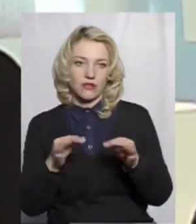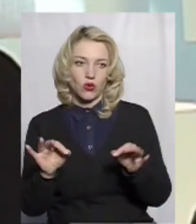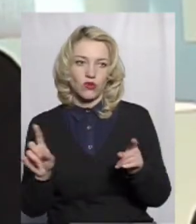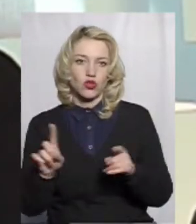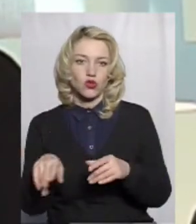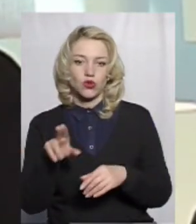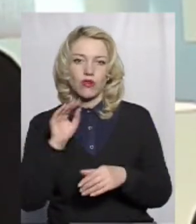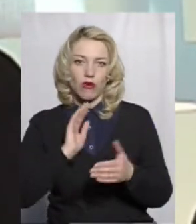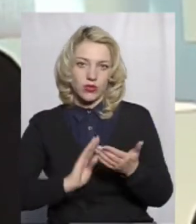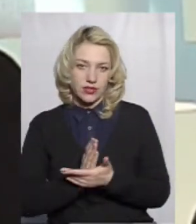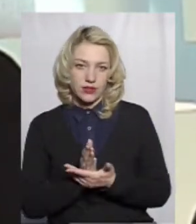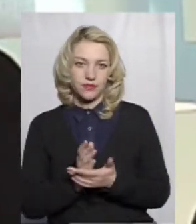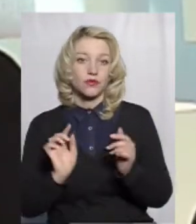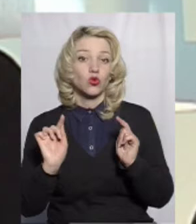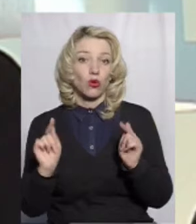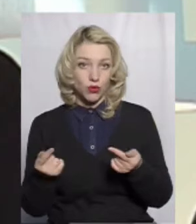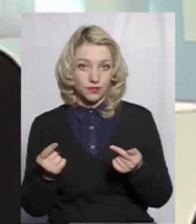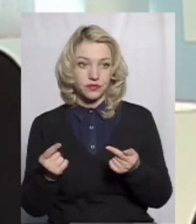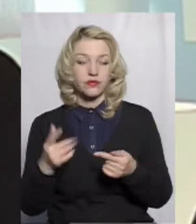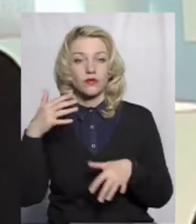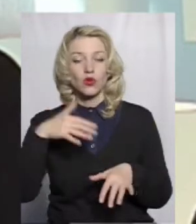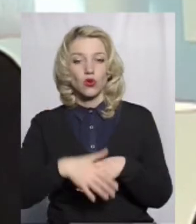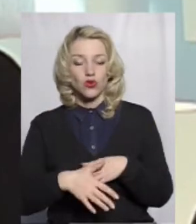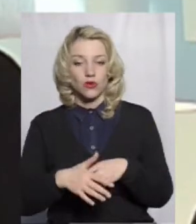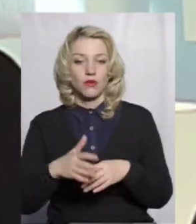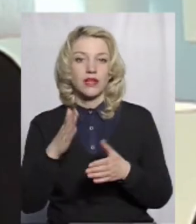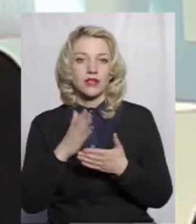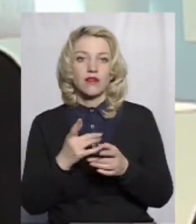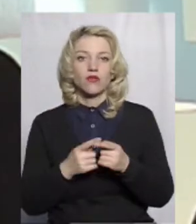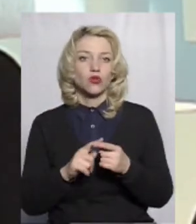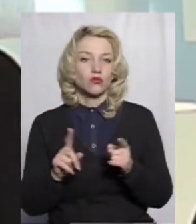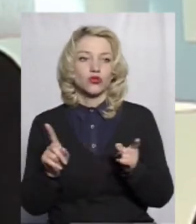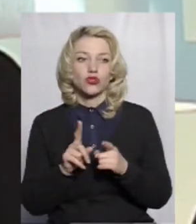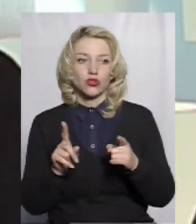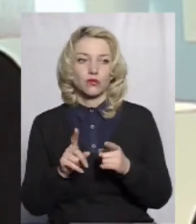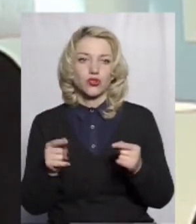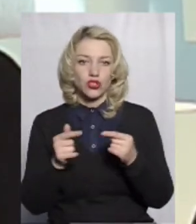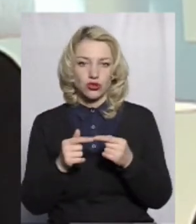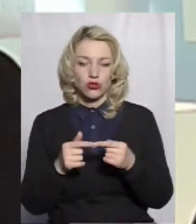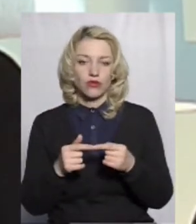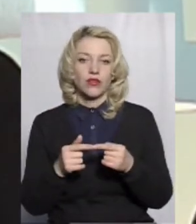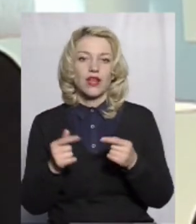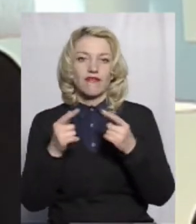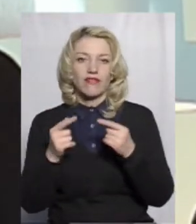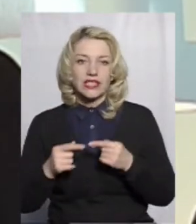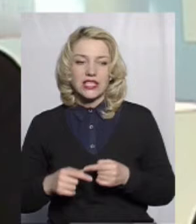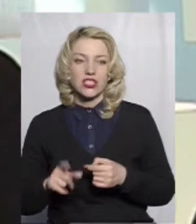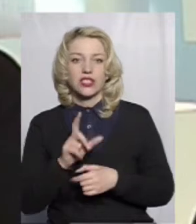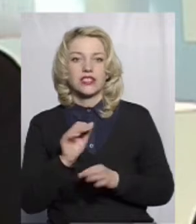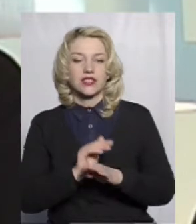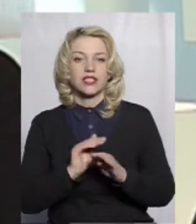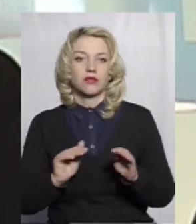щодо якості. Тому розуміння іде лише в тому, щоб чітко визначитись з